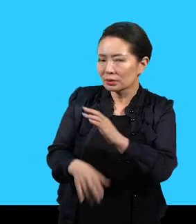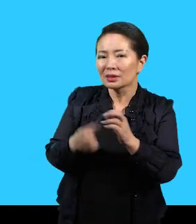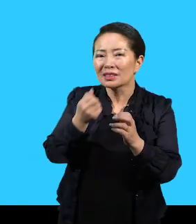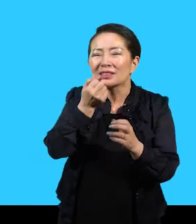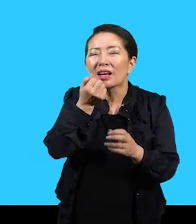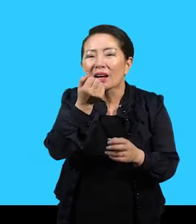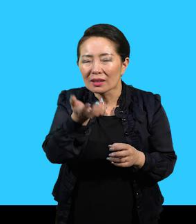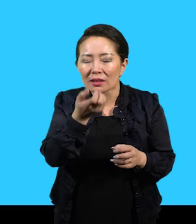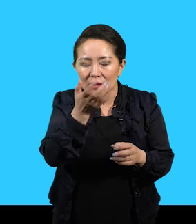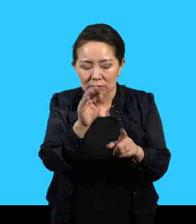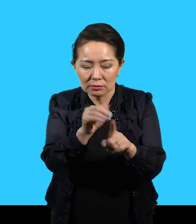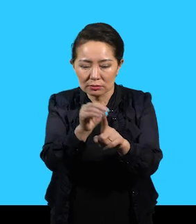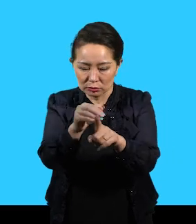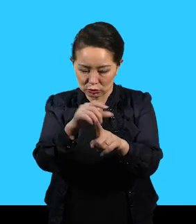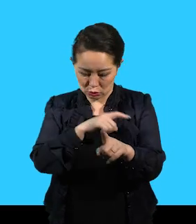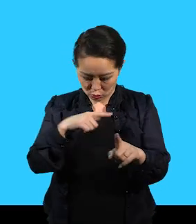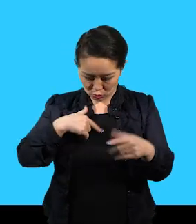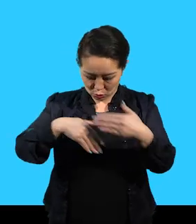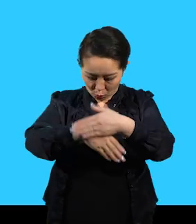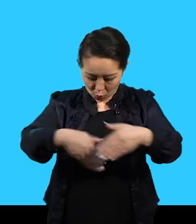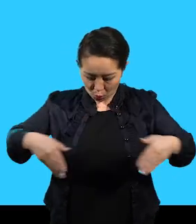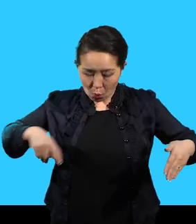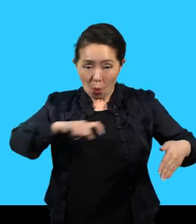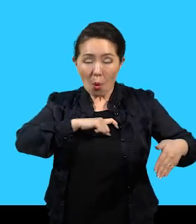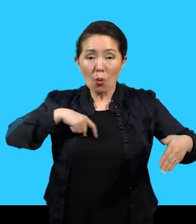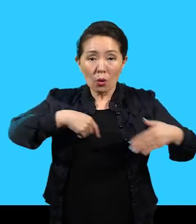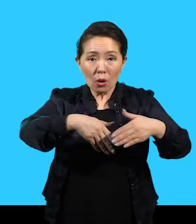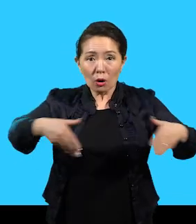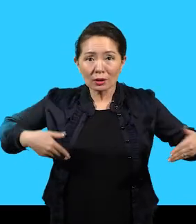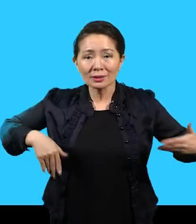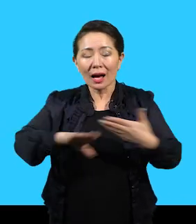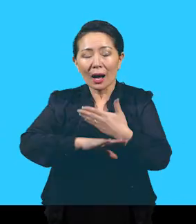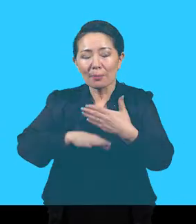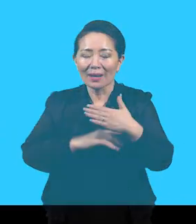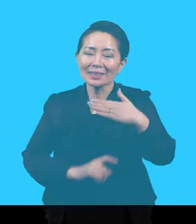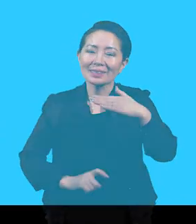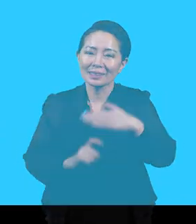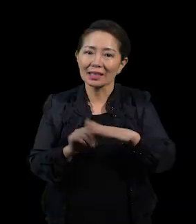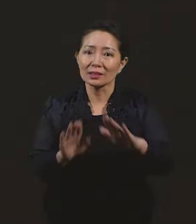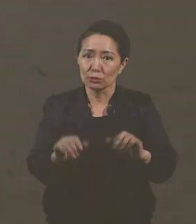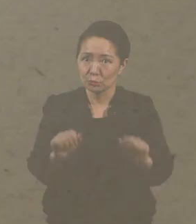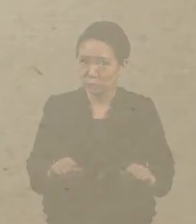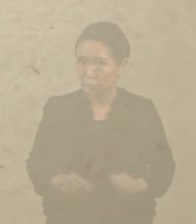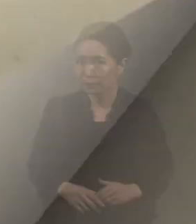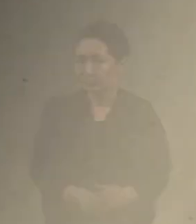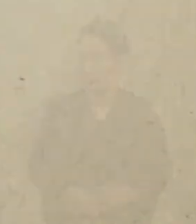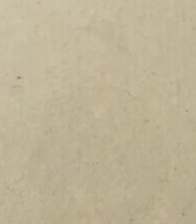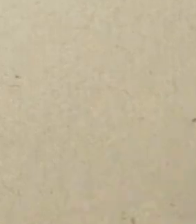сануулах байдлаар өөрсдийн хувийн орон зайгаа хамгаалж хязгаарлалтыг тавьж болно.